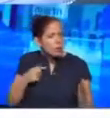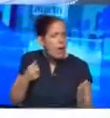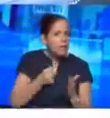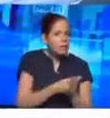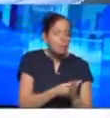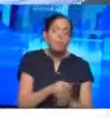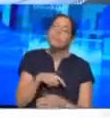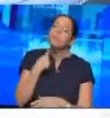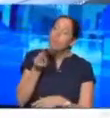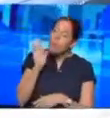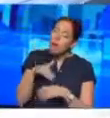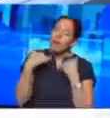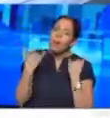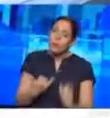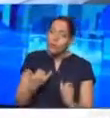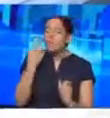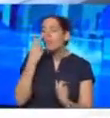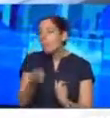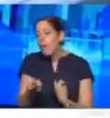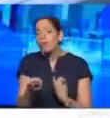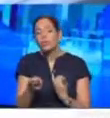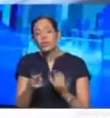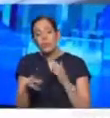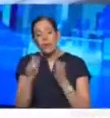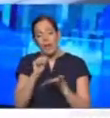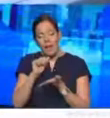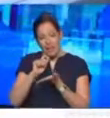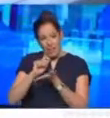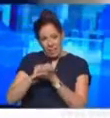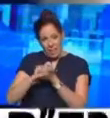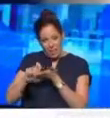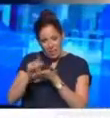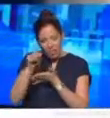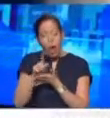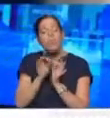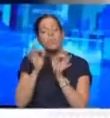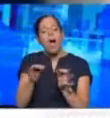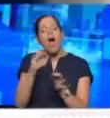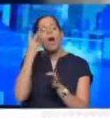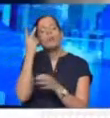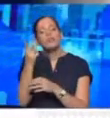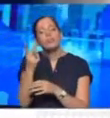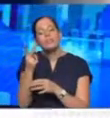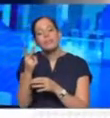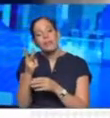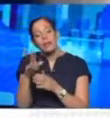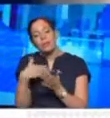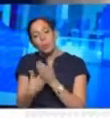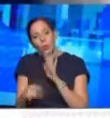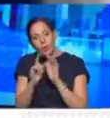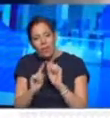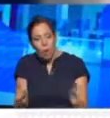והוא גם, כמו שראינו בכתבה, דחה שני חוקים של הבית היהודי, אולי כעיתות ואות הזרה אל מול החוק